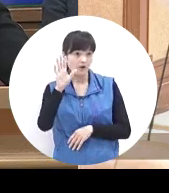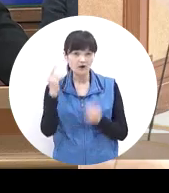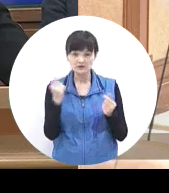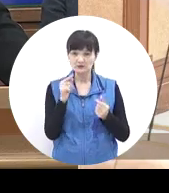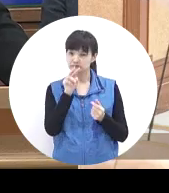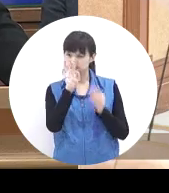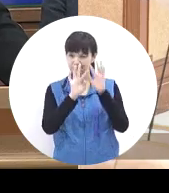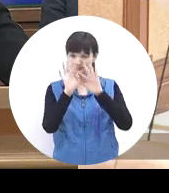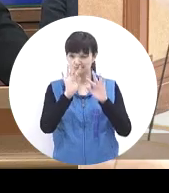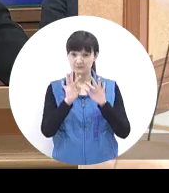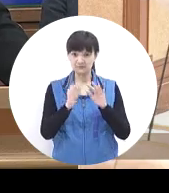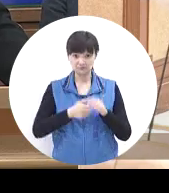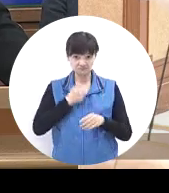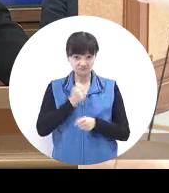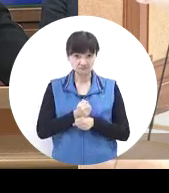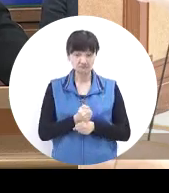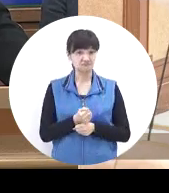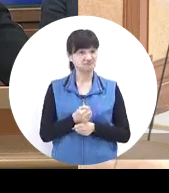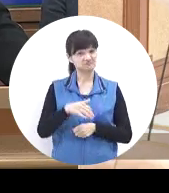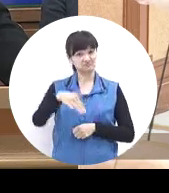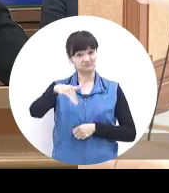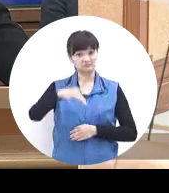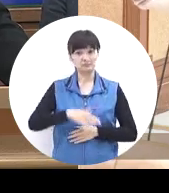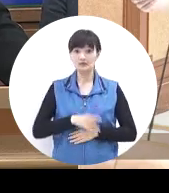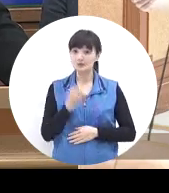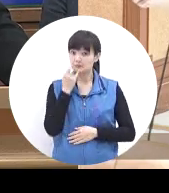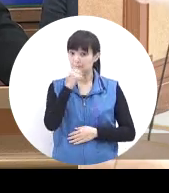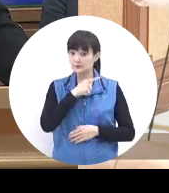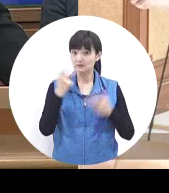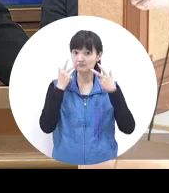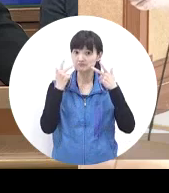不可以请您就新北市原住民族天使基金的